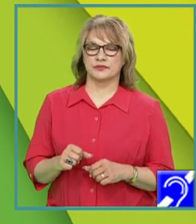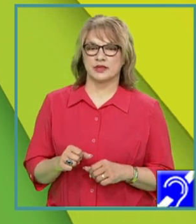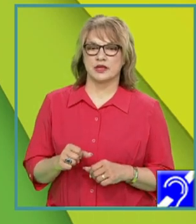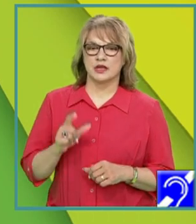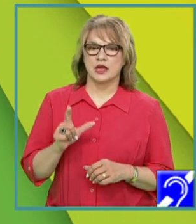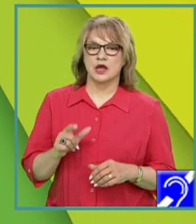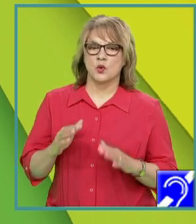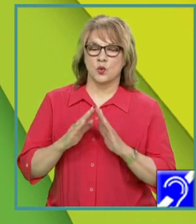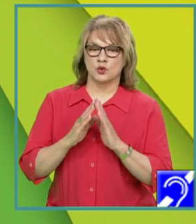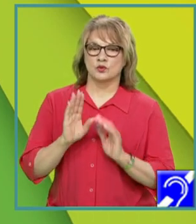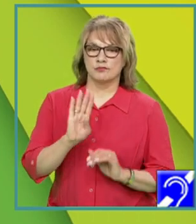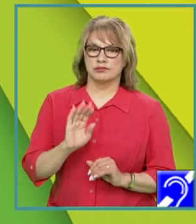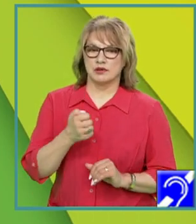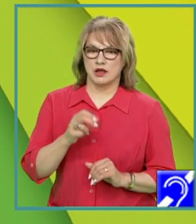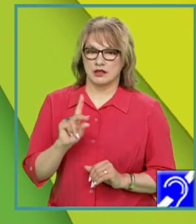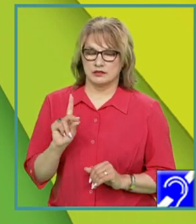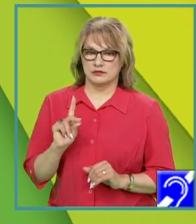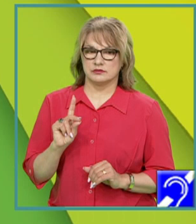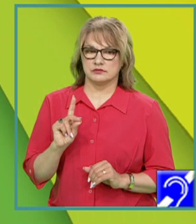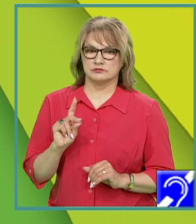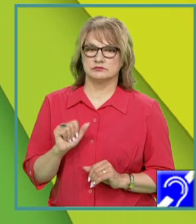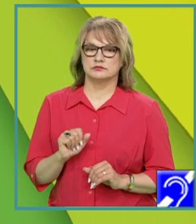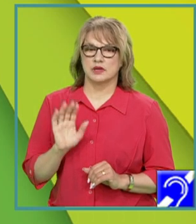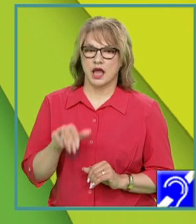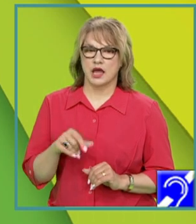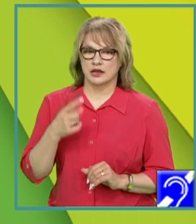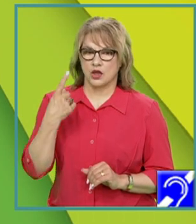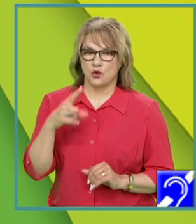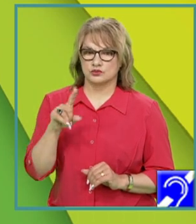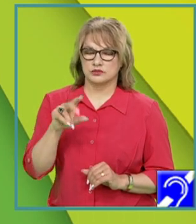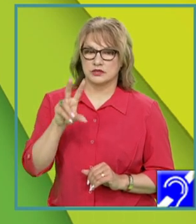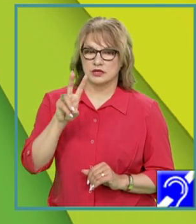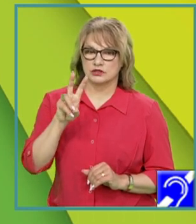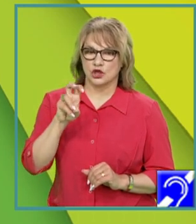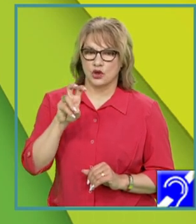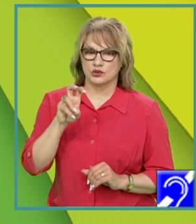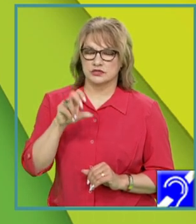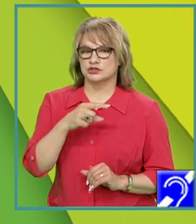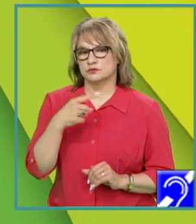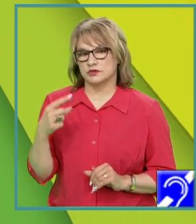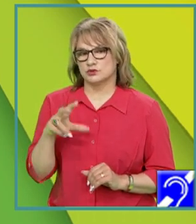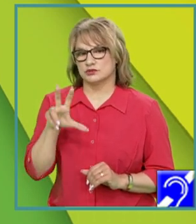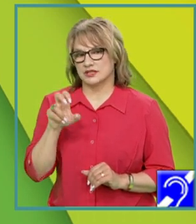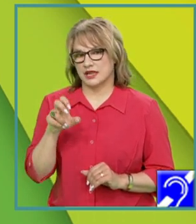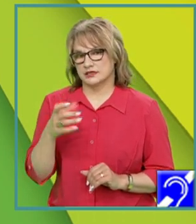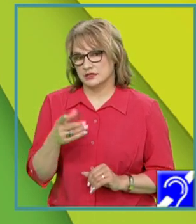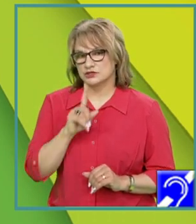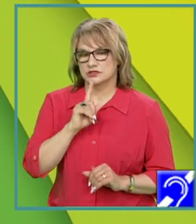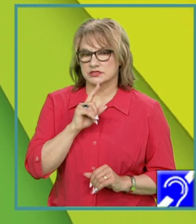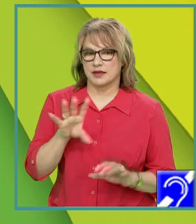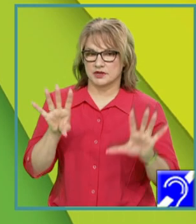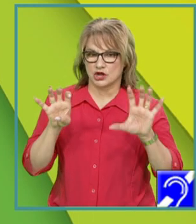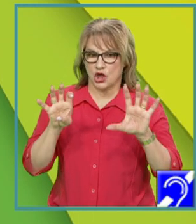unghiul bad are 120 minus 30 adică